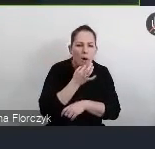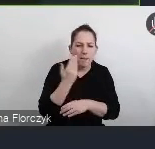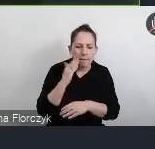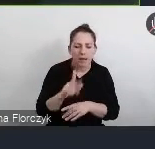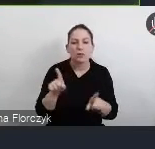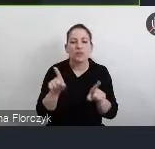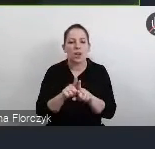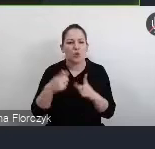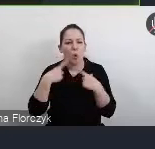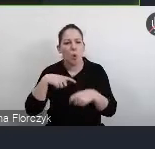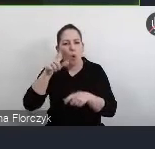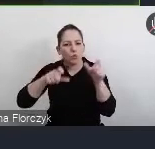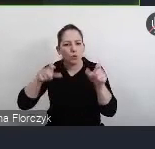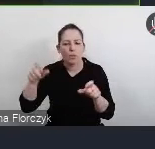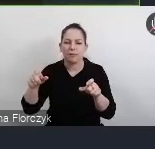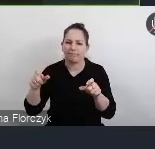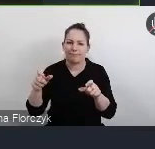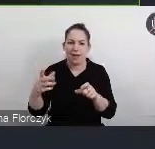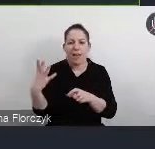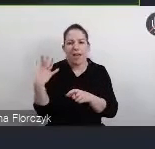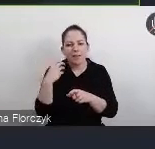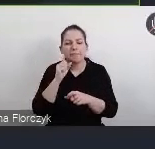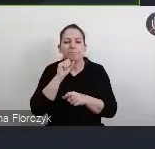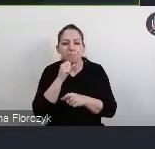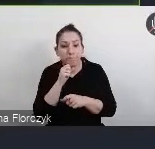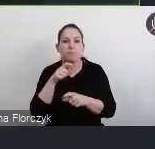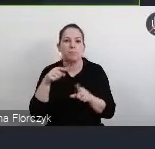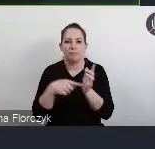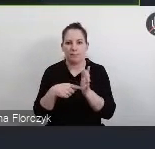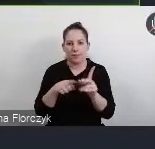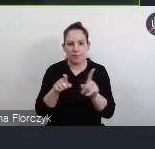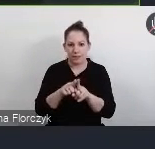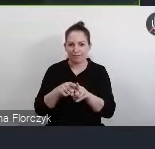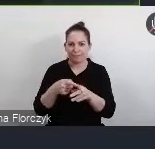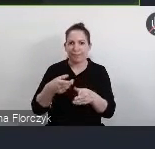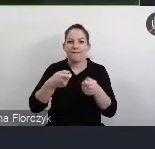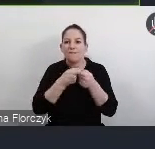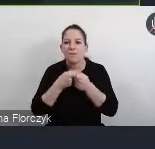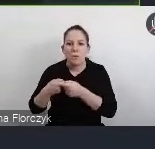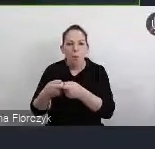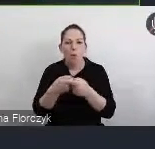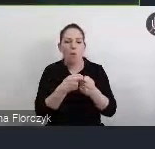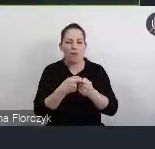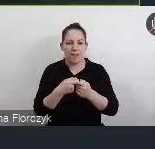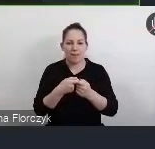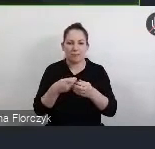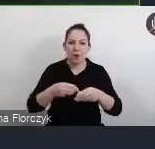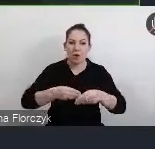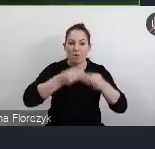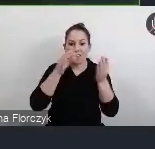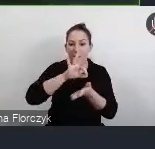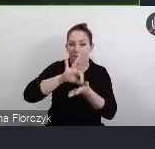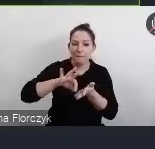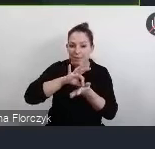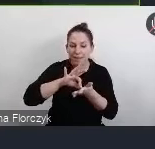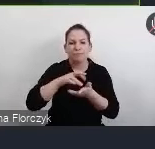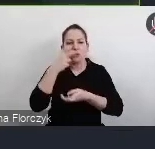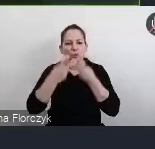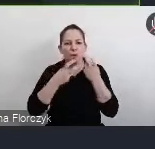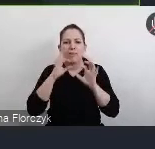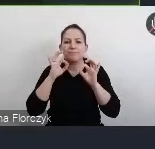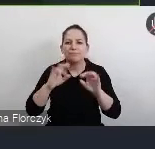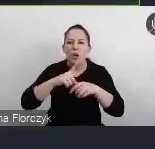osoby wiekowe, no będą właśnie do tego wspólnego jak gdyby rozwijania gminy i szukania